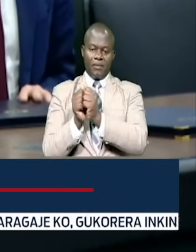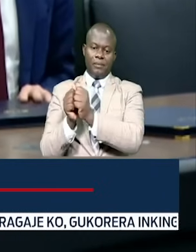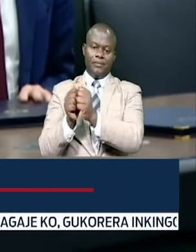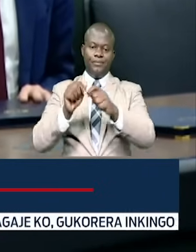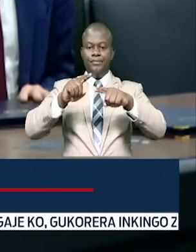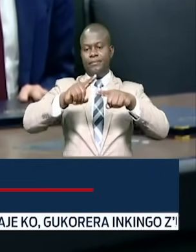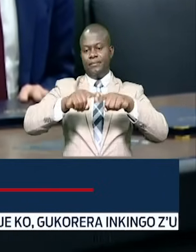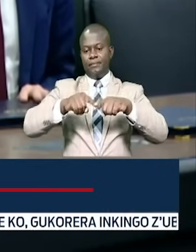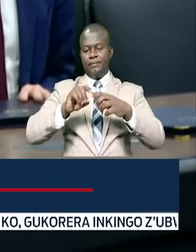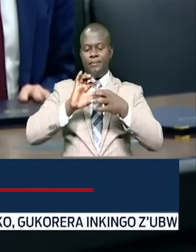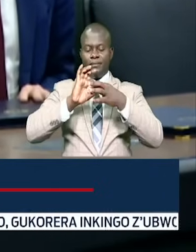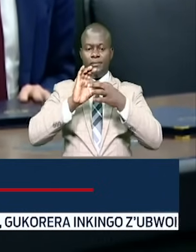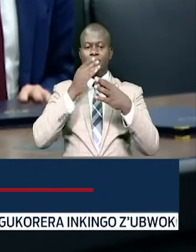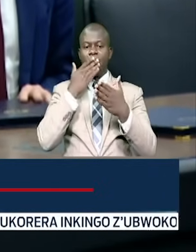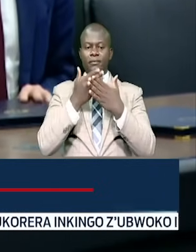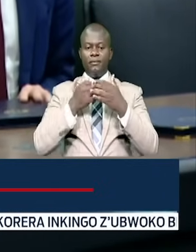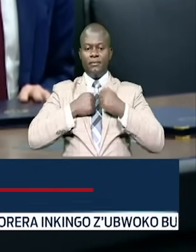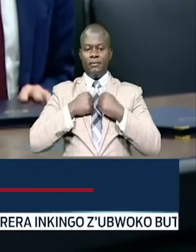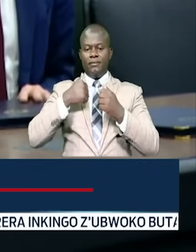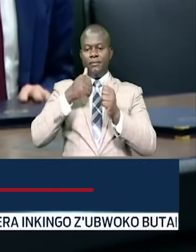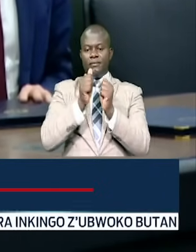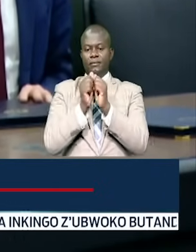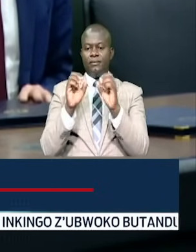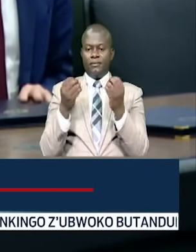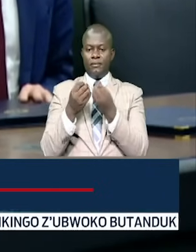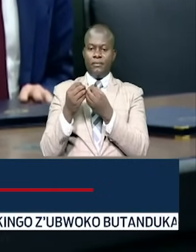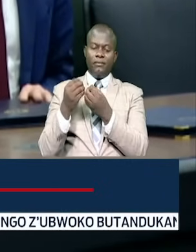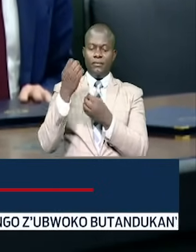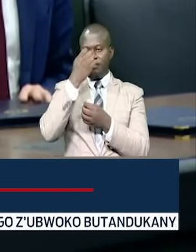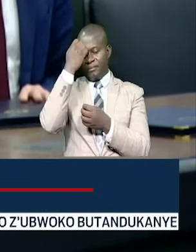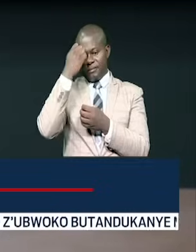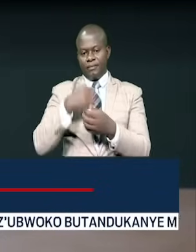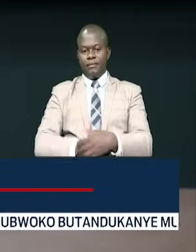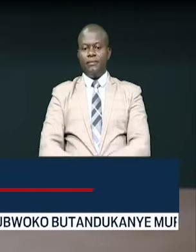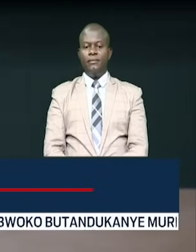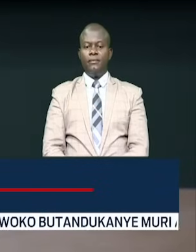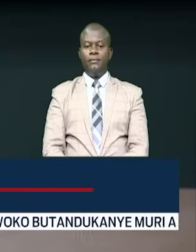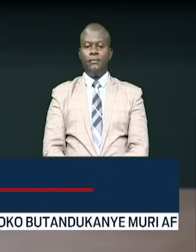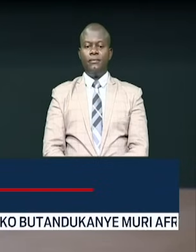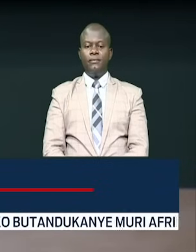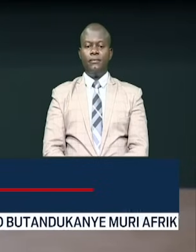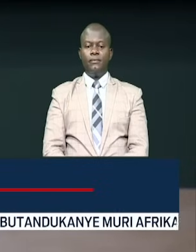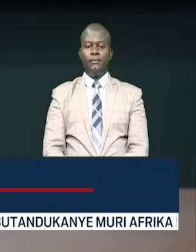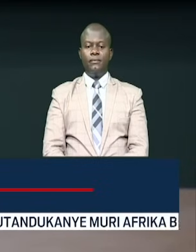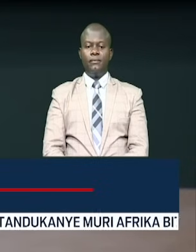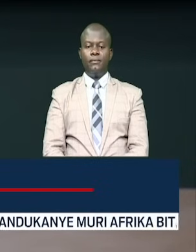ashingiye ku mubano mwiza u Rwanda rufitanye n'umuryango w'Ubumwe bw'Uburayi. The European